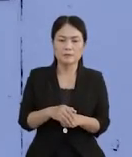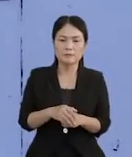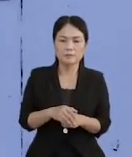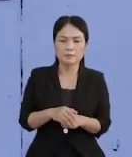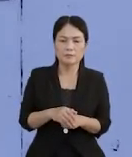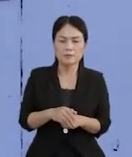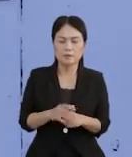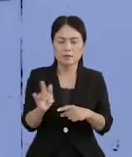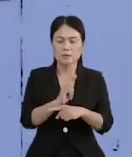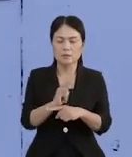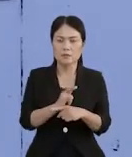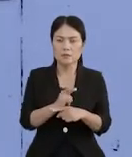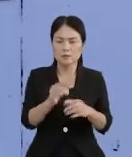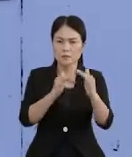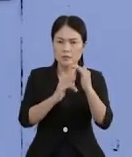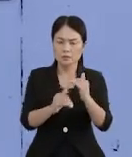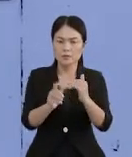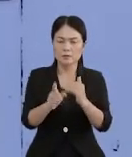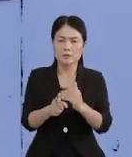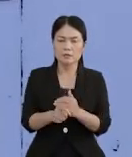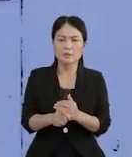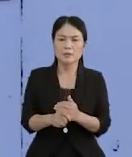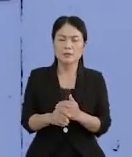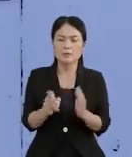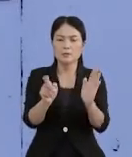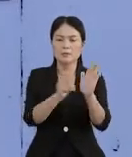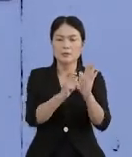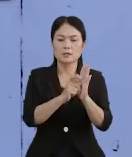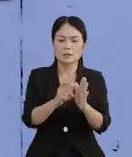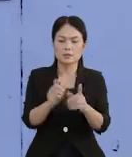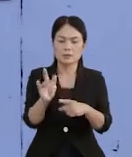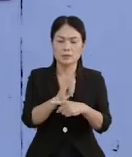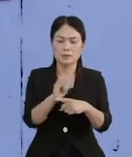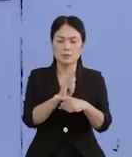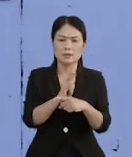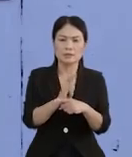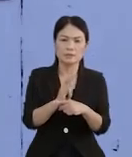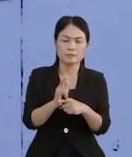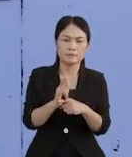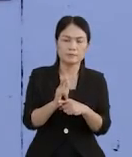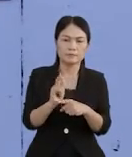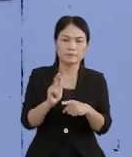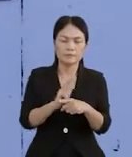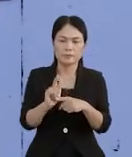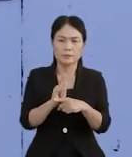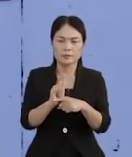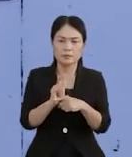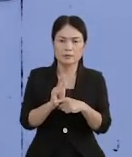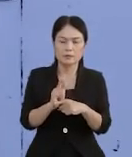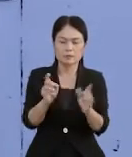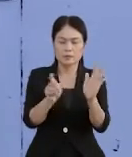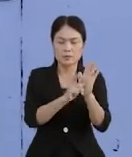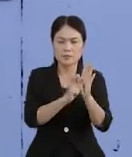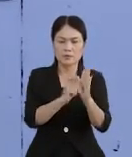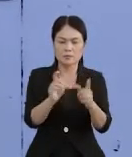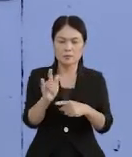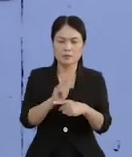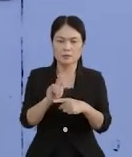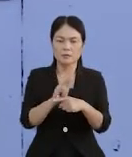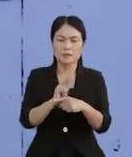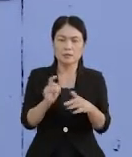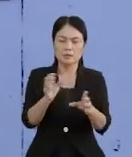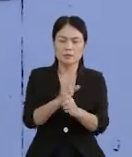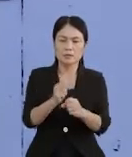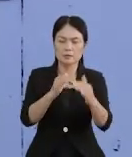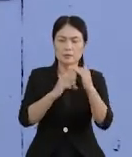dô bà mạng vị thi đẹp ôn cầm nọt nút dô màu kẹt ra nia bà mạng vị thi chà chà miền này thác kẹt ní ở Roman vị thí